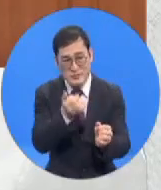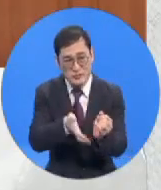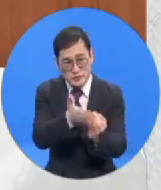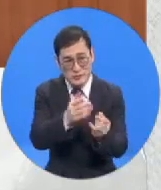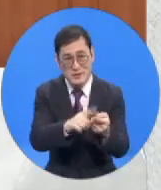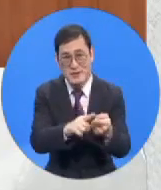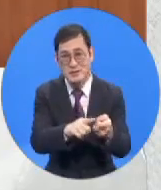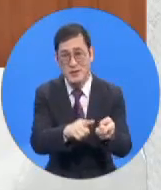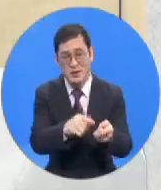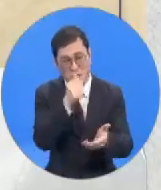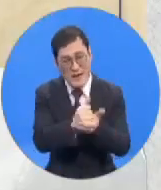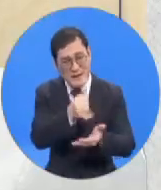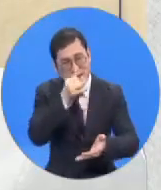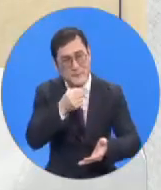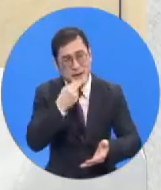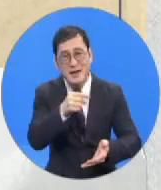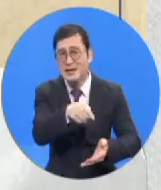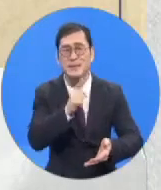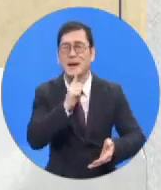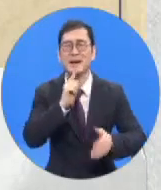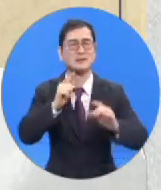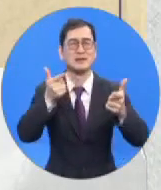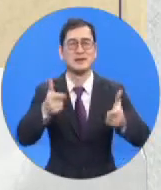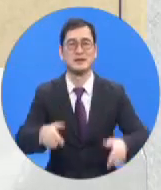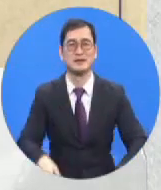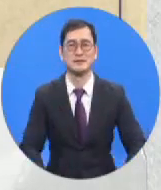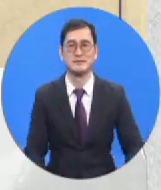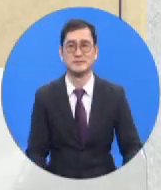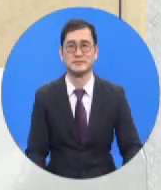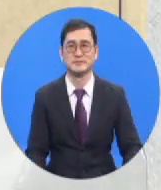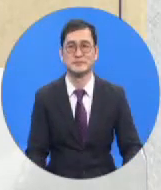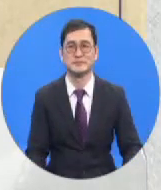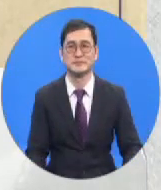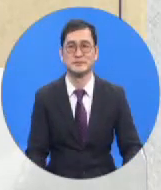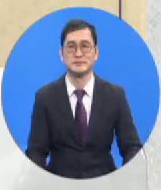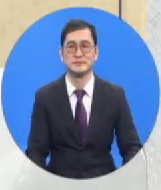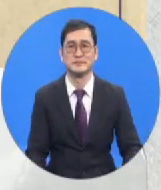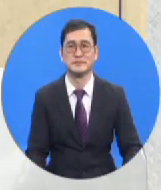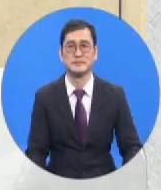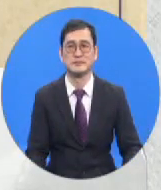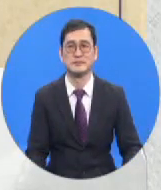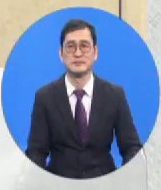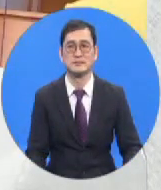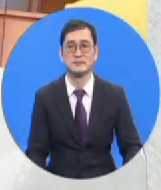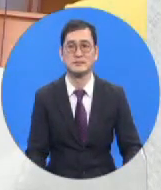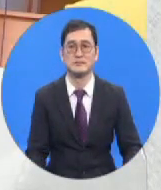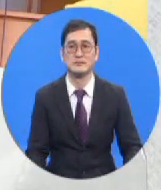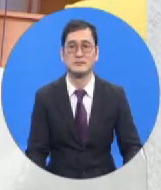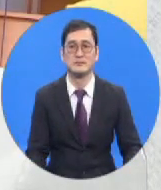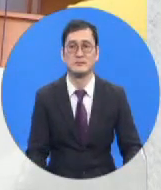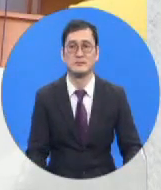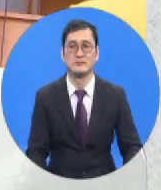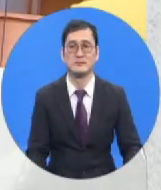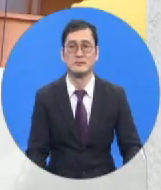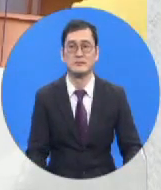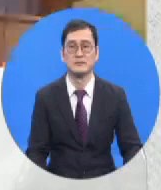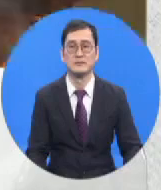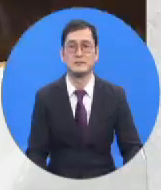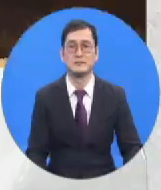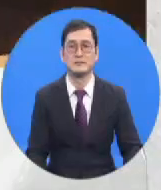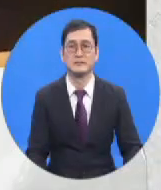거는 저는 지금 국민들과 일부에서는 해를 가리키고 있는데 예. 달을 쳐다보면서 달 얘기하자는 거예요. 예. 왜